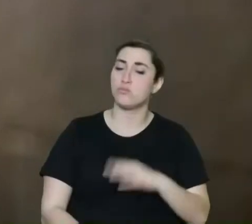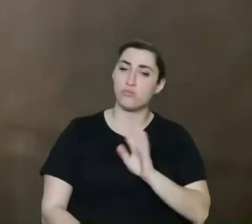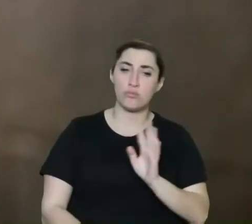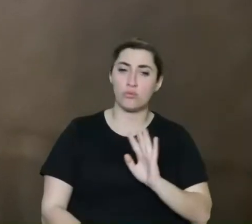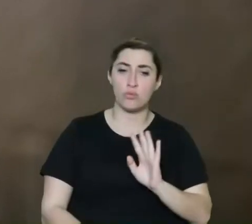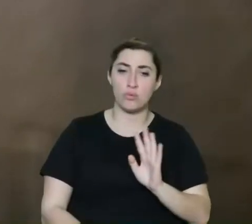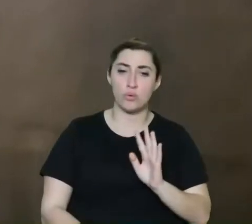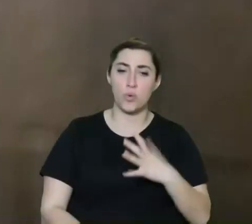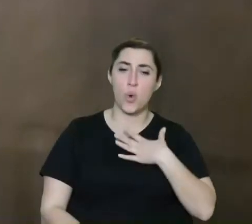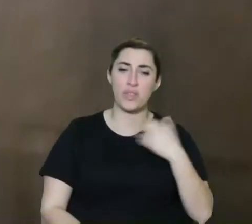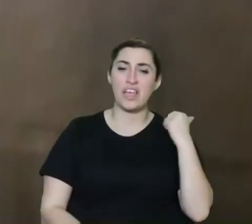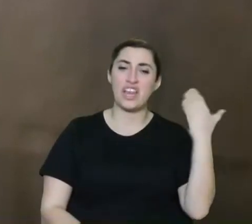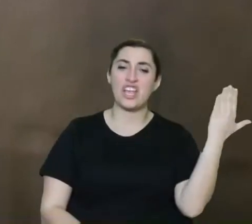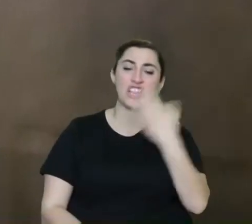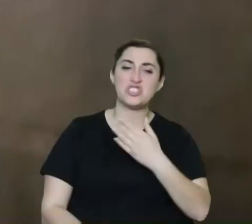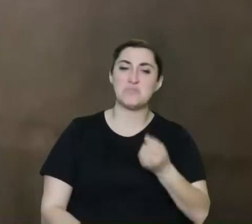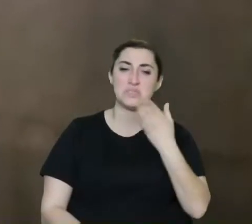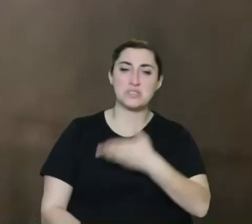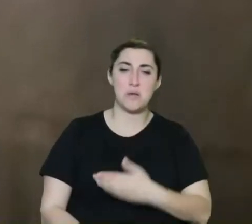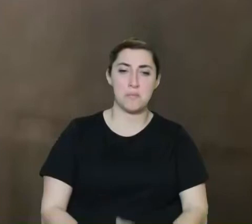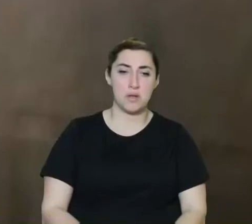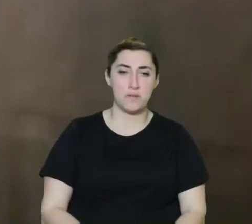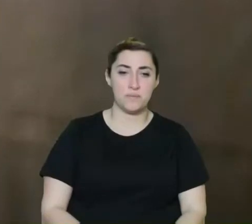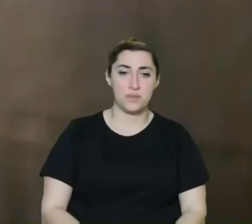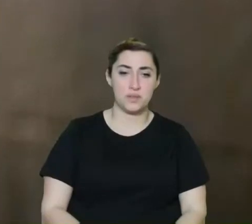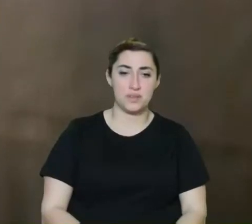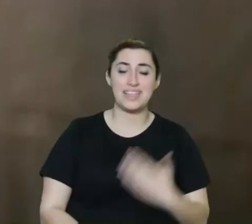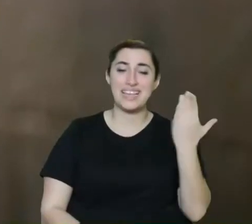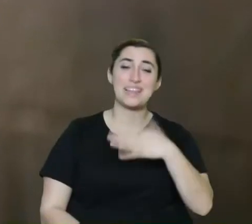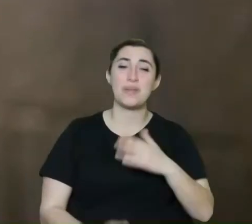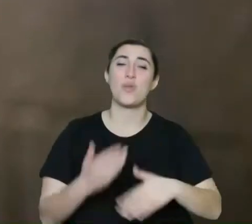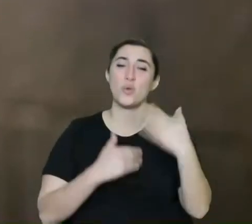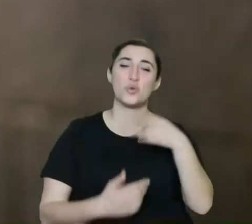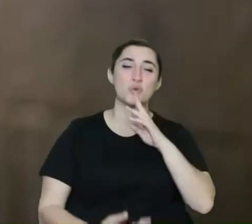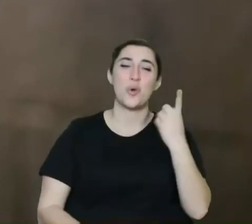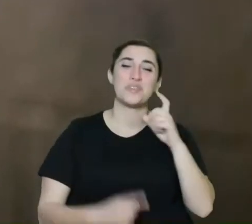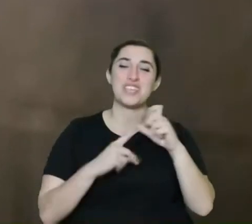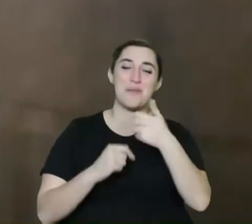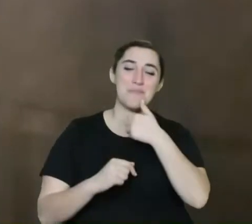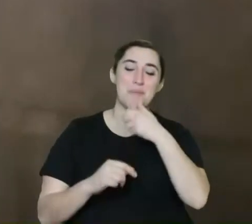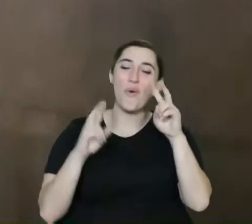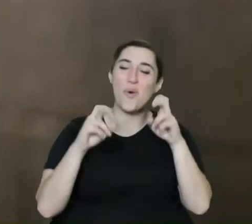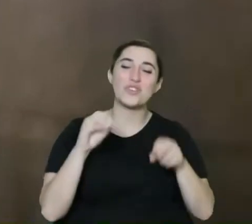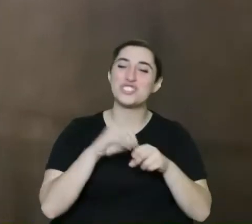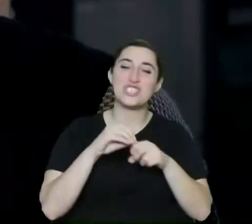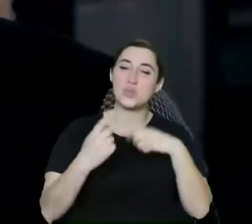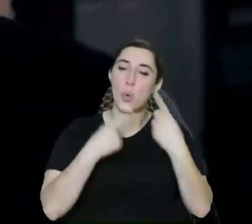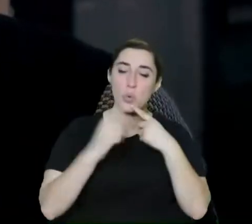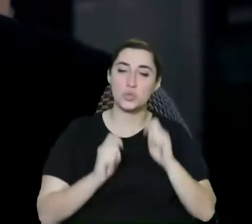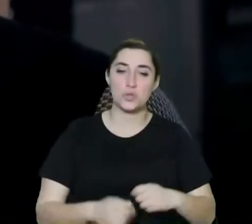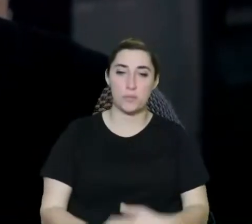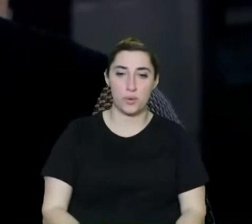Yok, Konya'ya dönerimiz sabahtan. Gitmeden evvel son bir kez Şeyh babamın meselesiyle ilgili